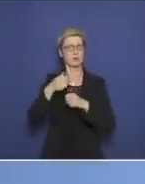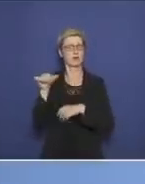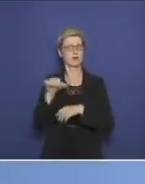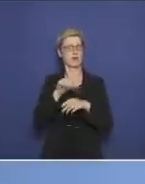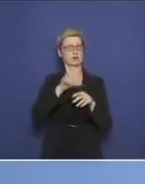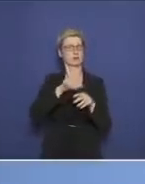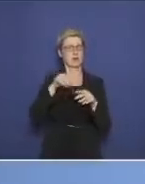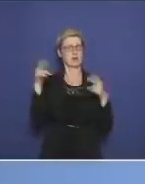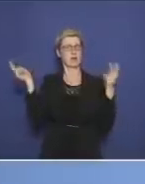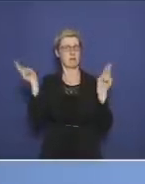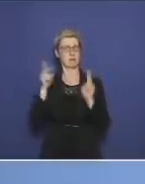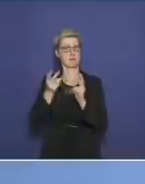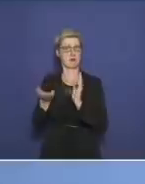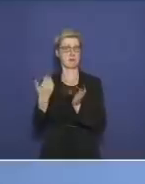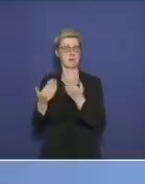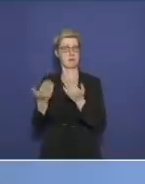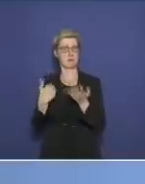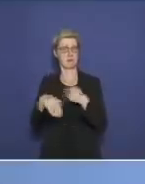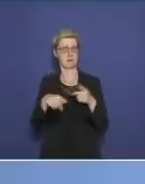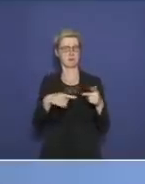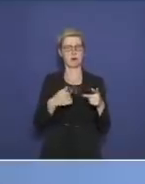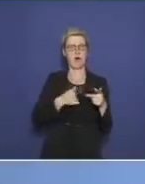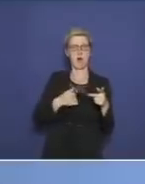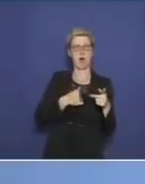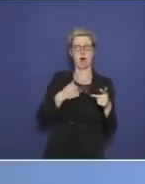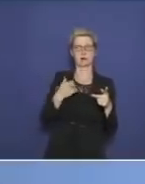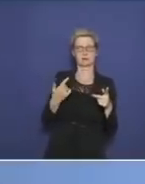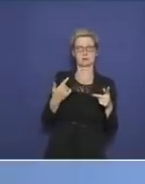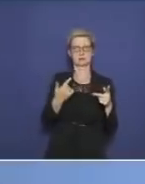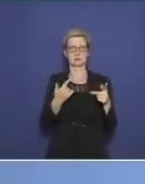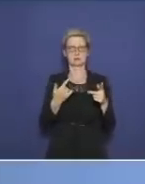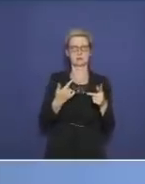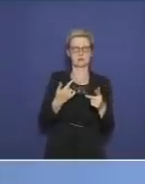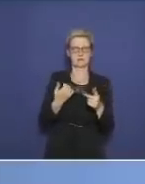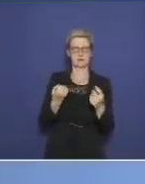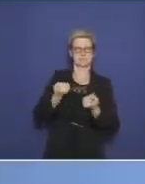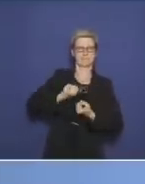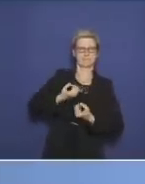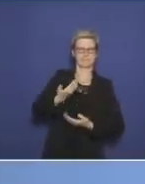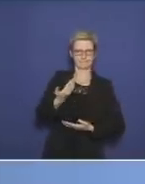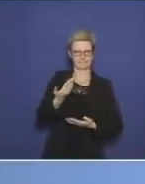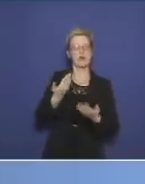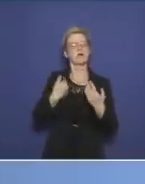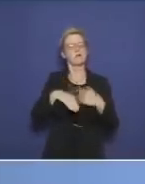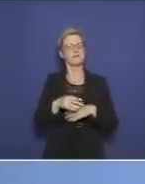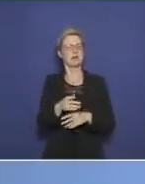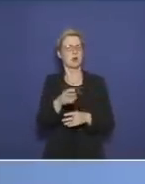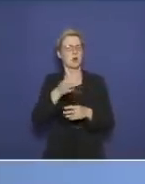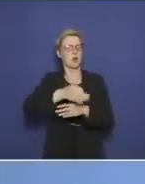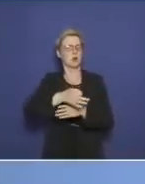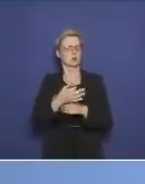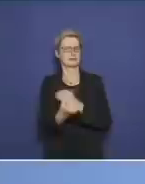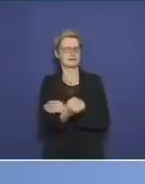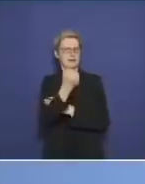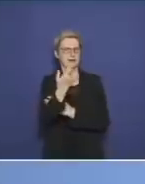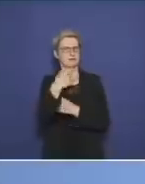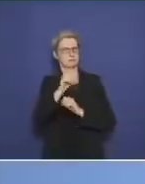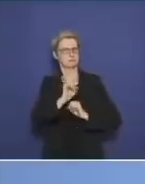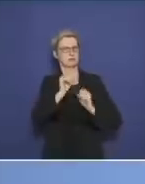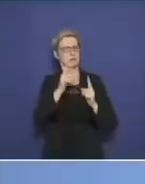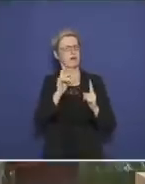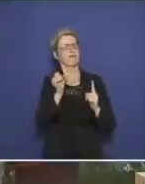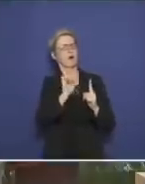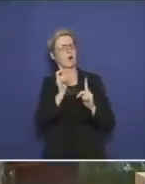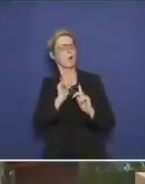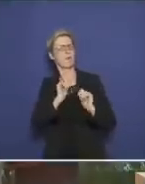Afghanistan müssen sie um ihr Leben fürchten. Die USA evakuieren ihre Ortskräfte. Warum kann Deutschland den afghanischen Ortskräften